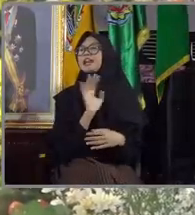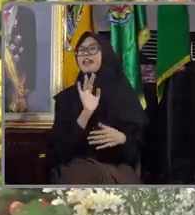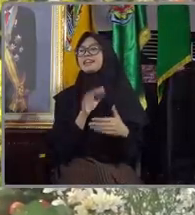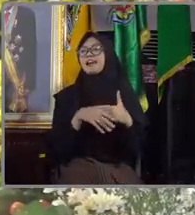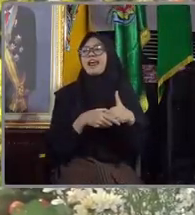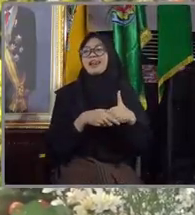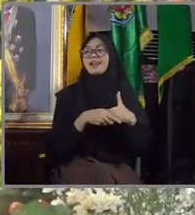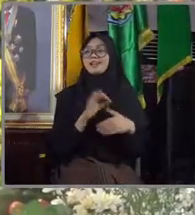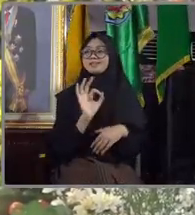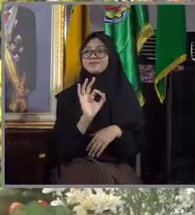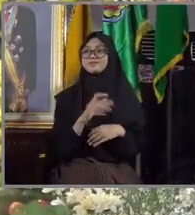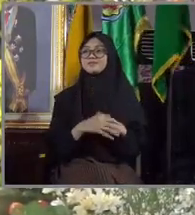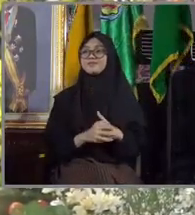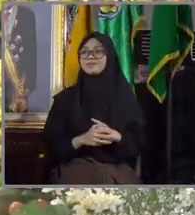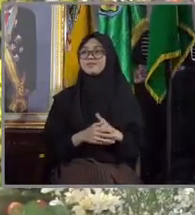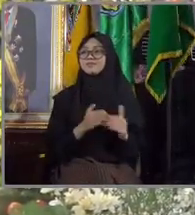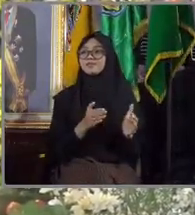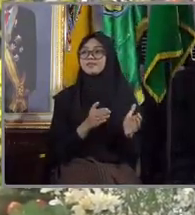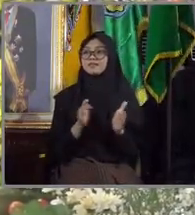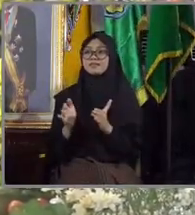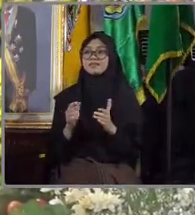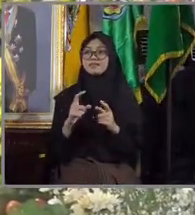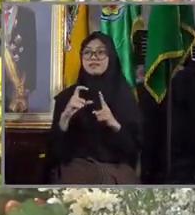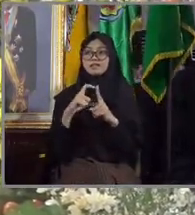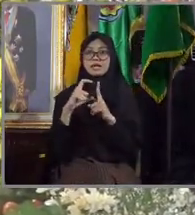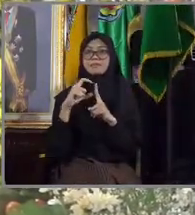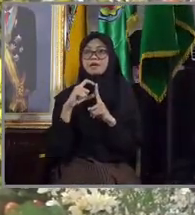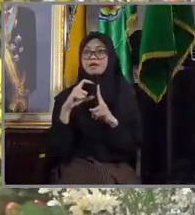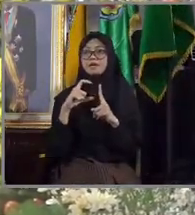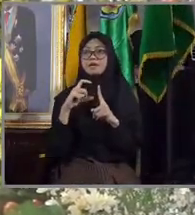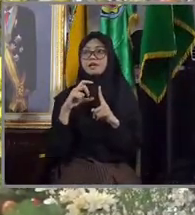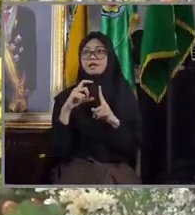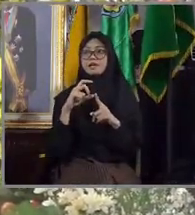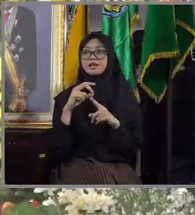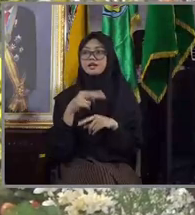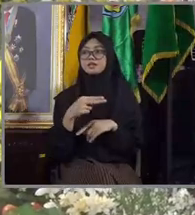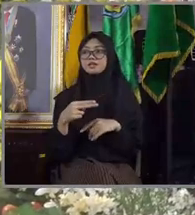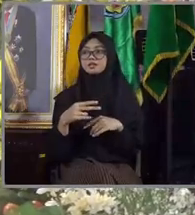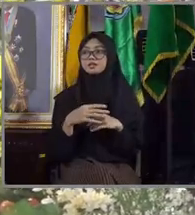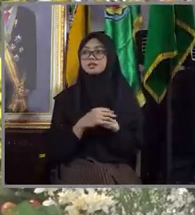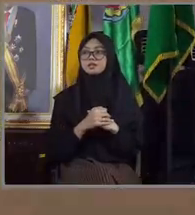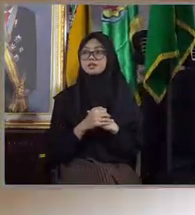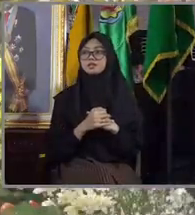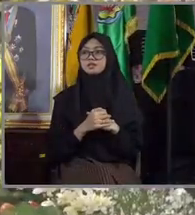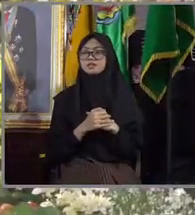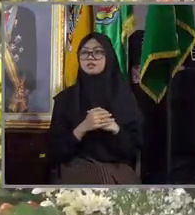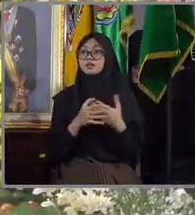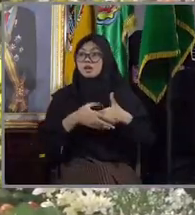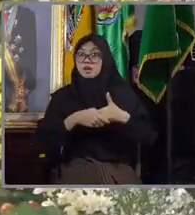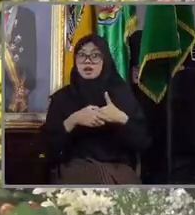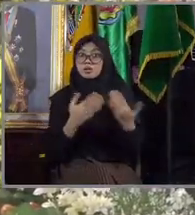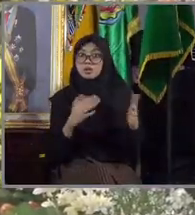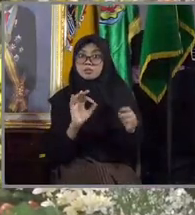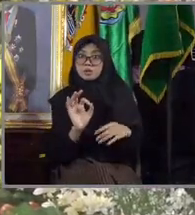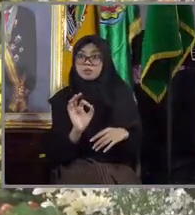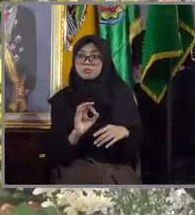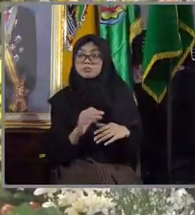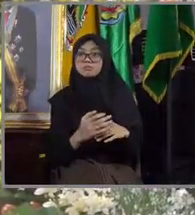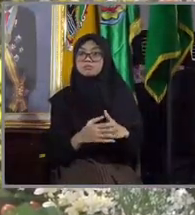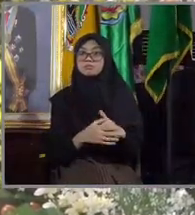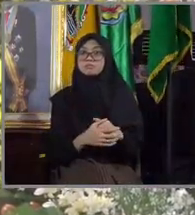Pak. Dari DPR RI. Ya DPR RI. Tapi udah kenal kan Pak sama